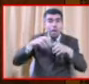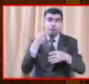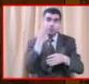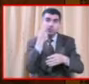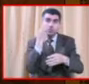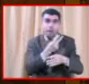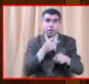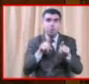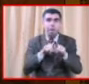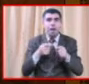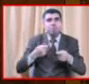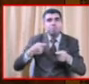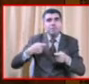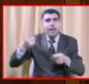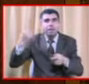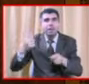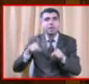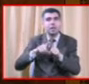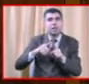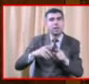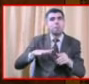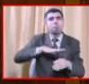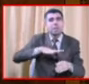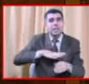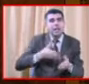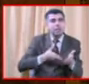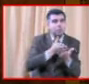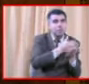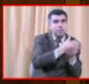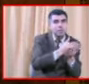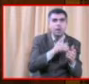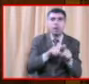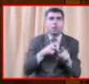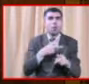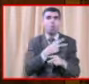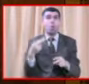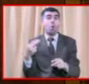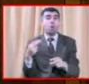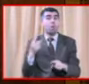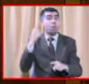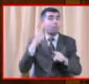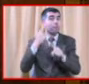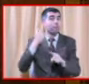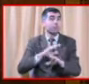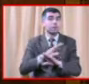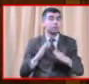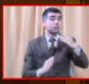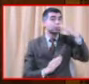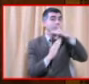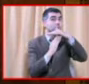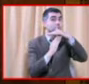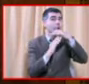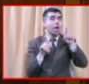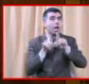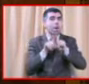يمكن يأجل السفر ديالو يأجلو، واللي ما يمكن شيء على الأقل يكون أكبر احتياط باش ما يدخلش في